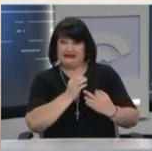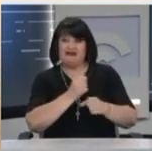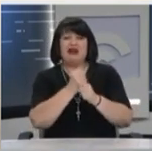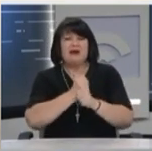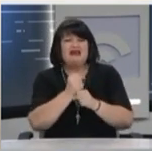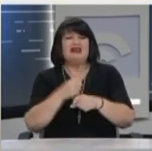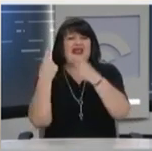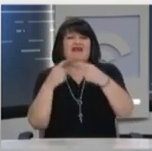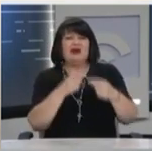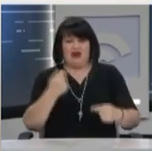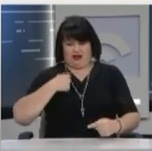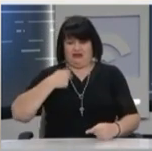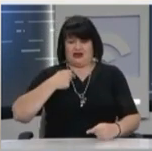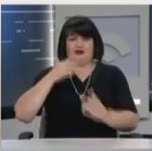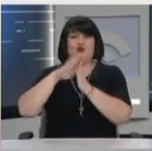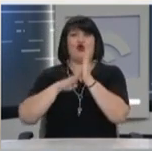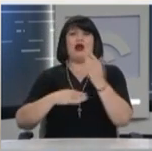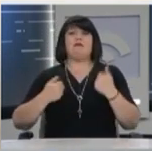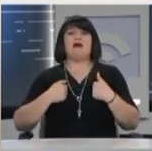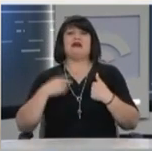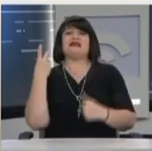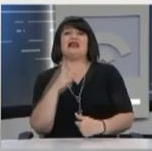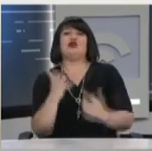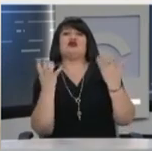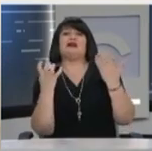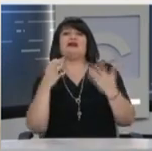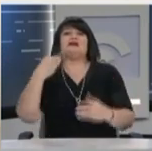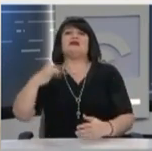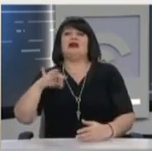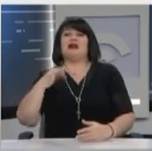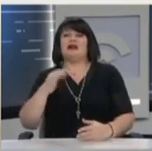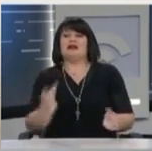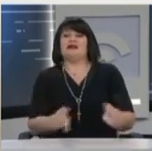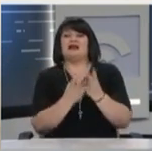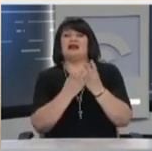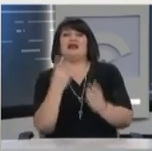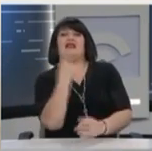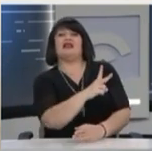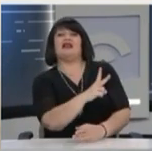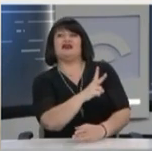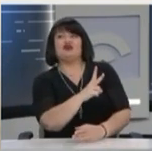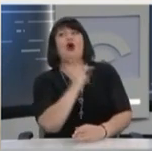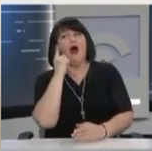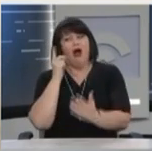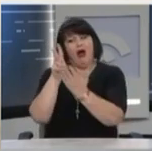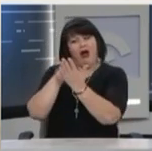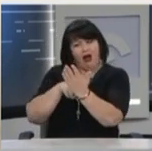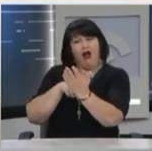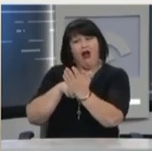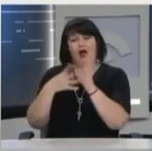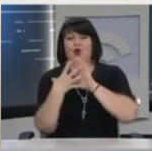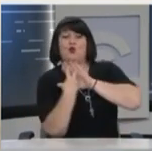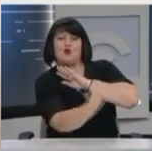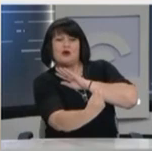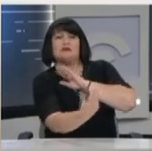βότανα, φαρμακευτικά κτλ., είναι εδώ μέσα γραμμένα. 290 σελίδες. Συμπτωματικό είναι. Κάποιοι ειδικοί άνθρωποι το διαβάσαν, τους άρεσε και το πήρα και το ξανακάνα.